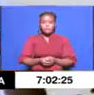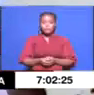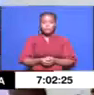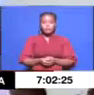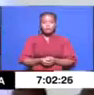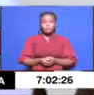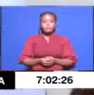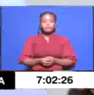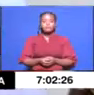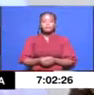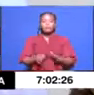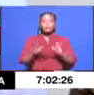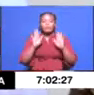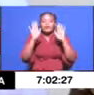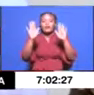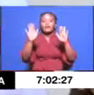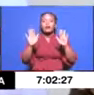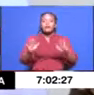Yastahili